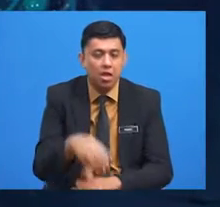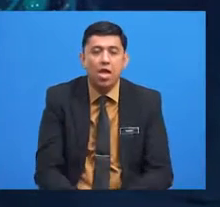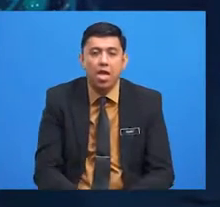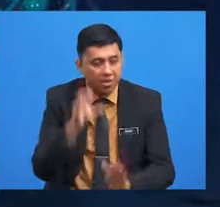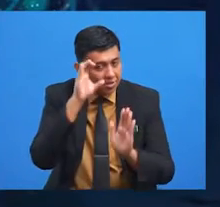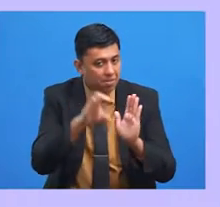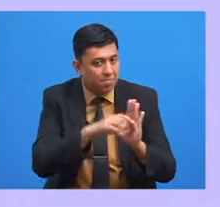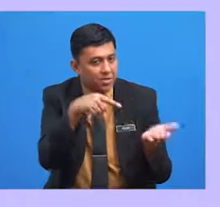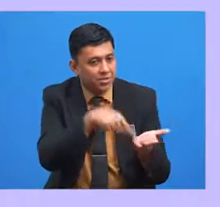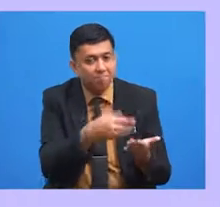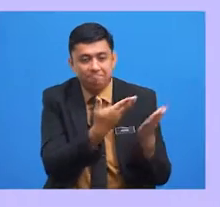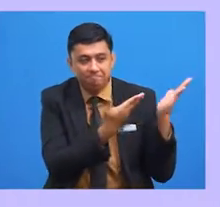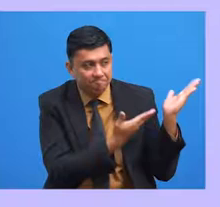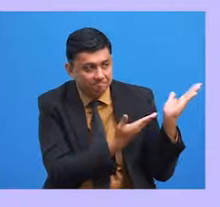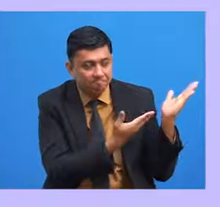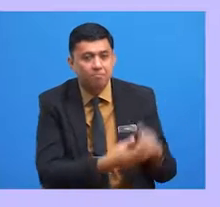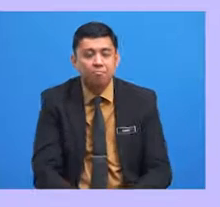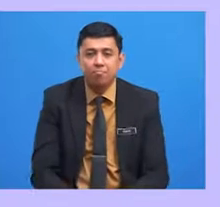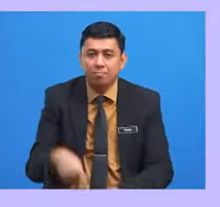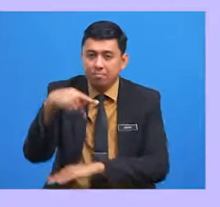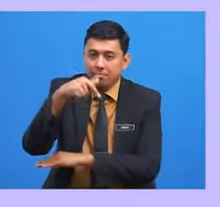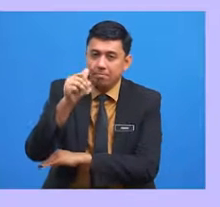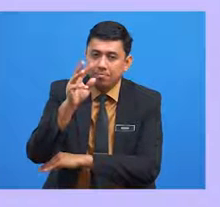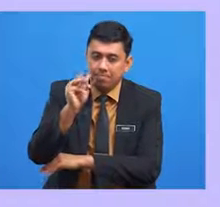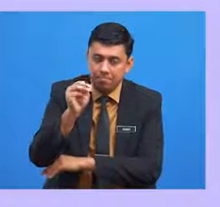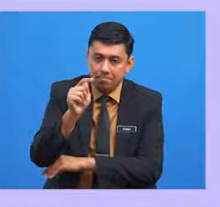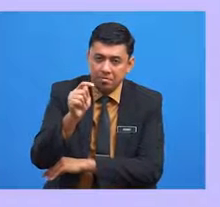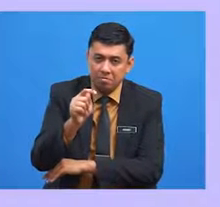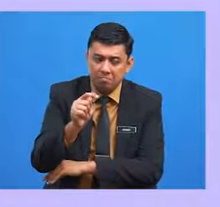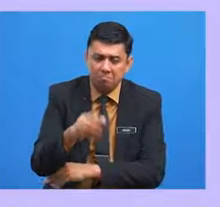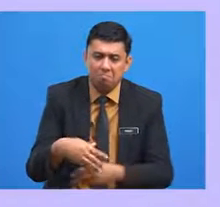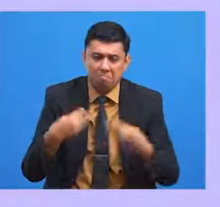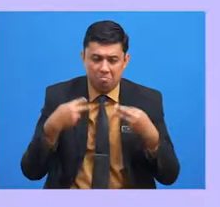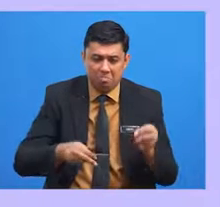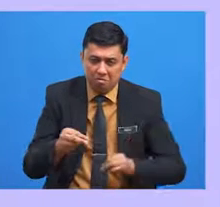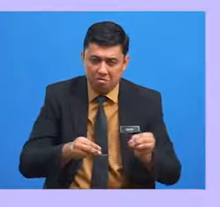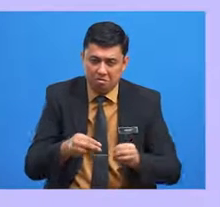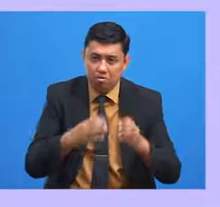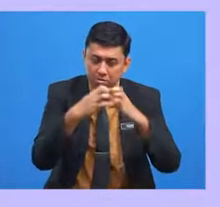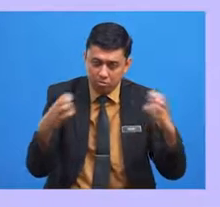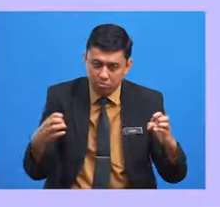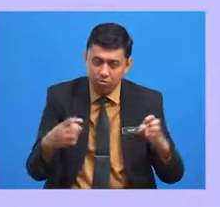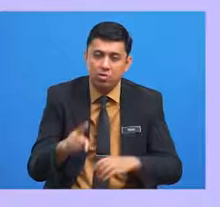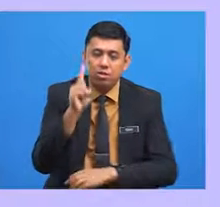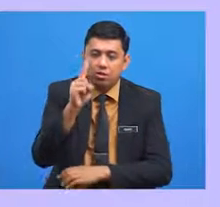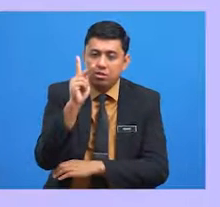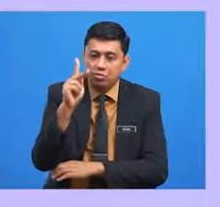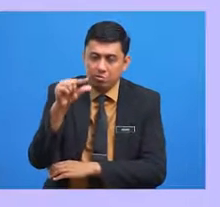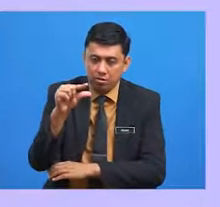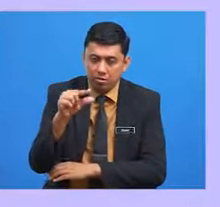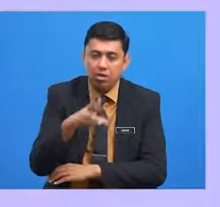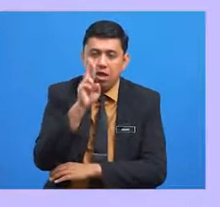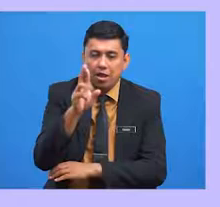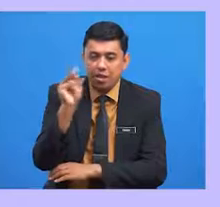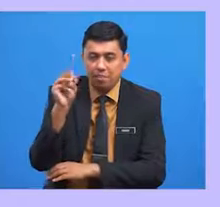anda. Pak Mat merupakan peniaga durian yang menjual durian pada harga 1 kilogram